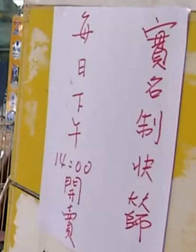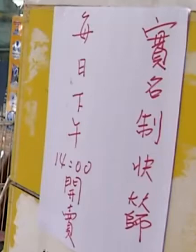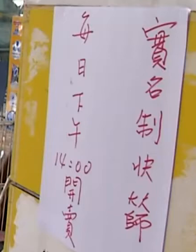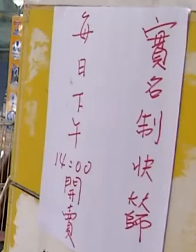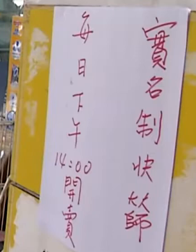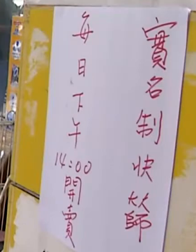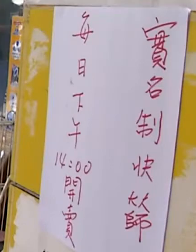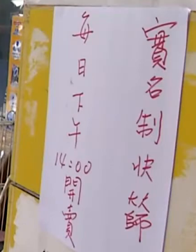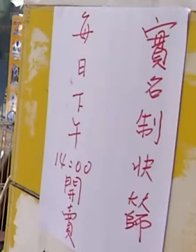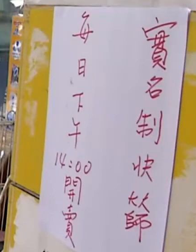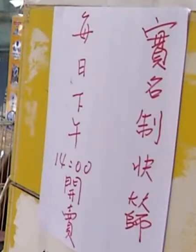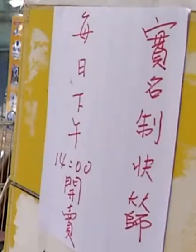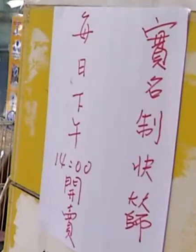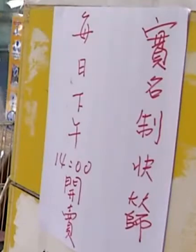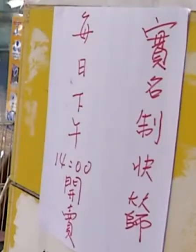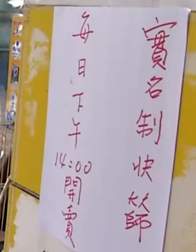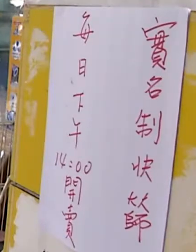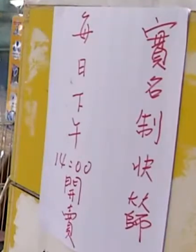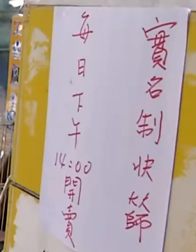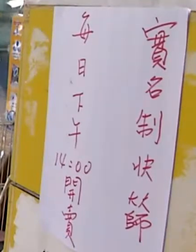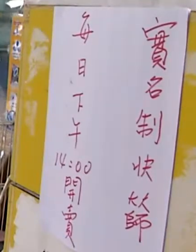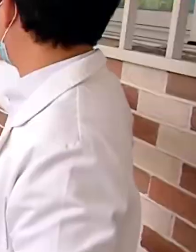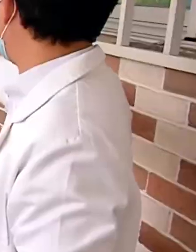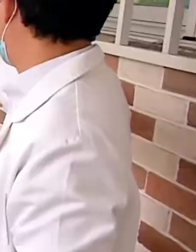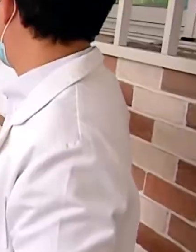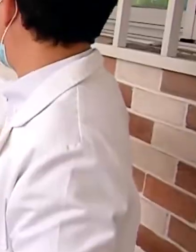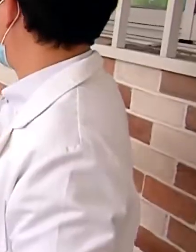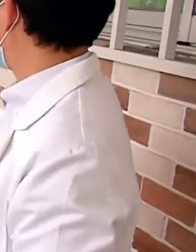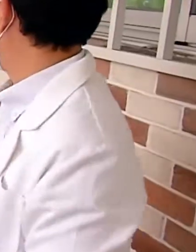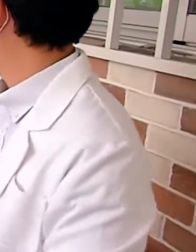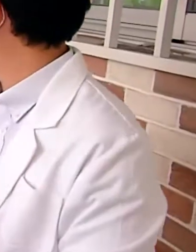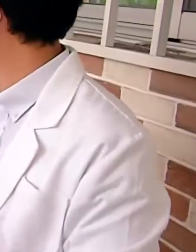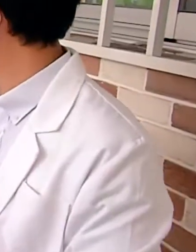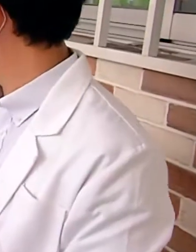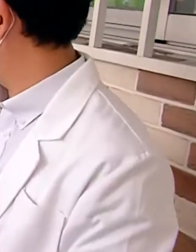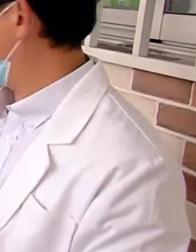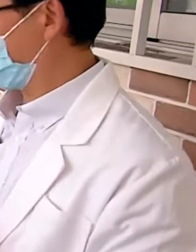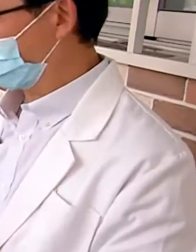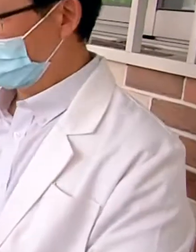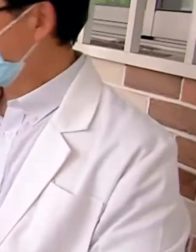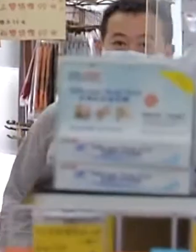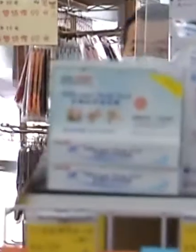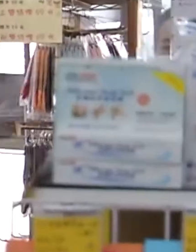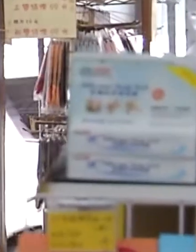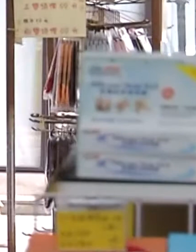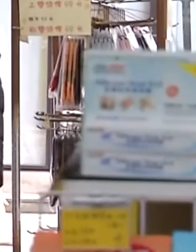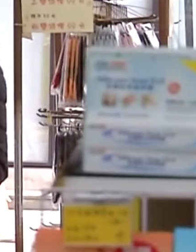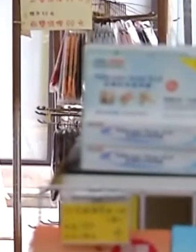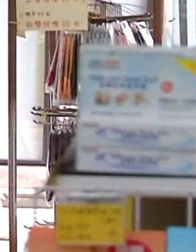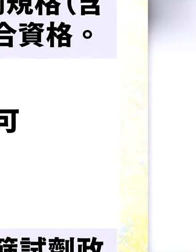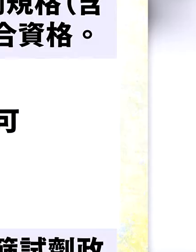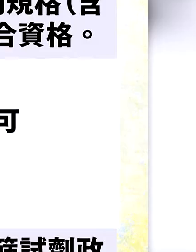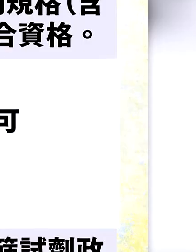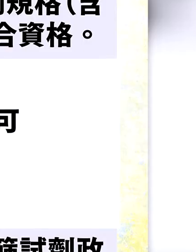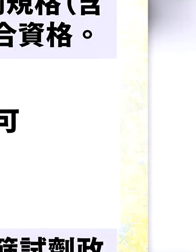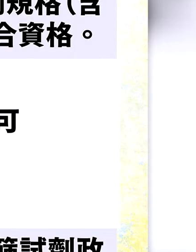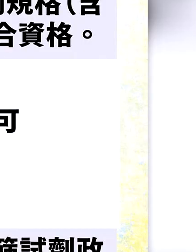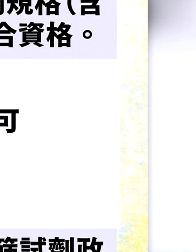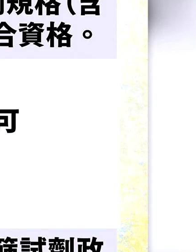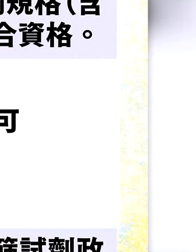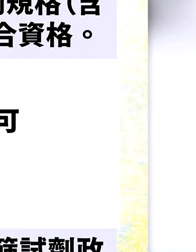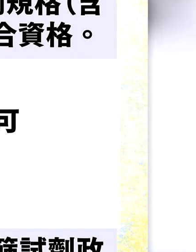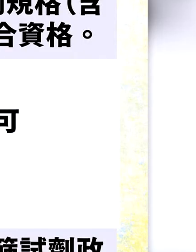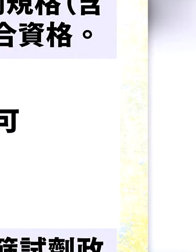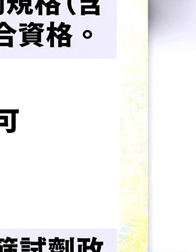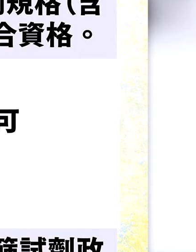另外，在快筛试剂一剂难求的情况下，指挥中心也宣布紧急增备快筛试剂办理采购业务。投标厂商只